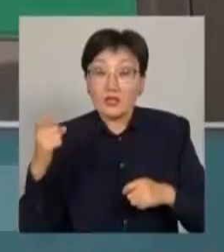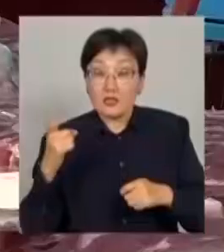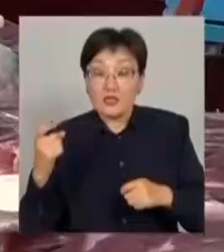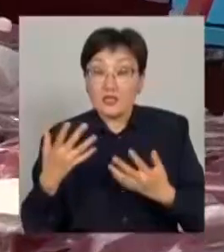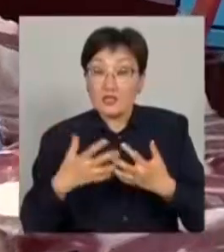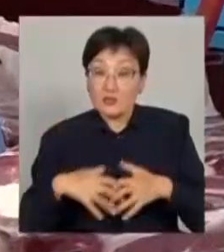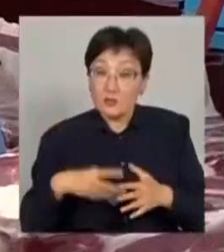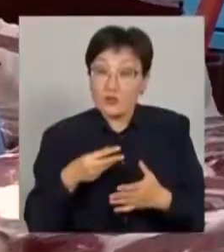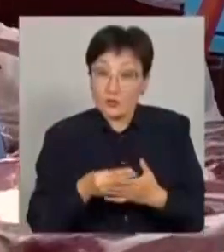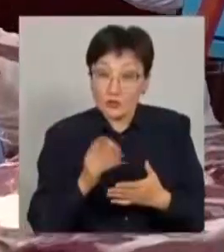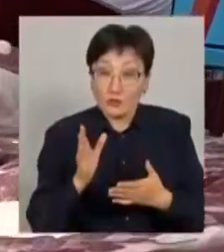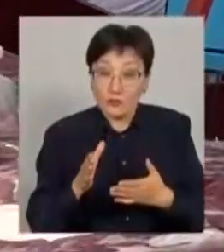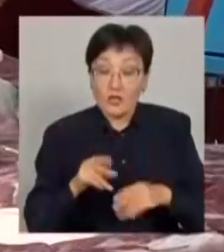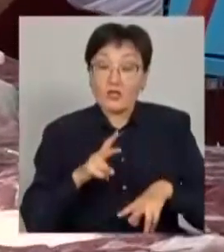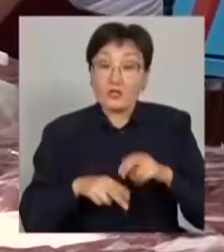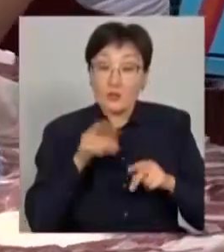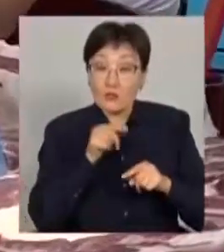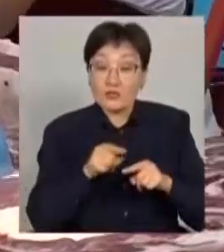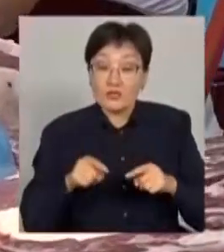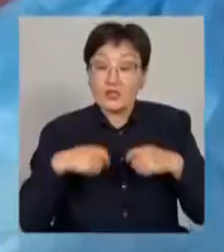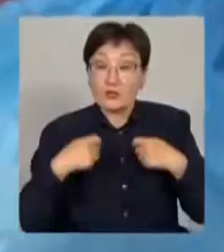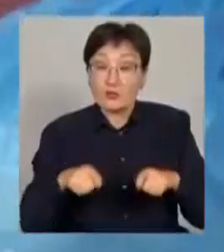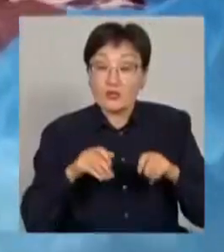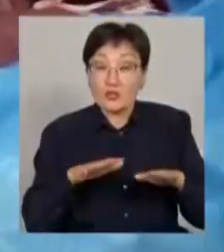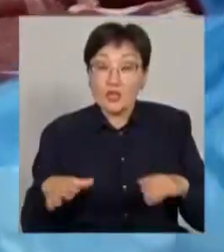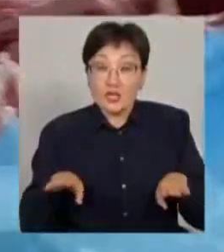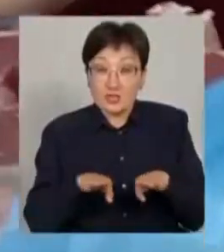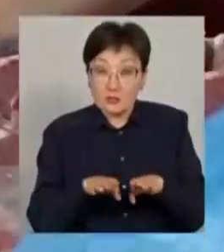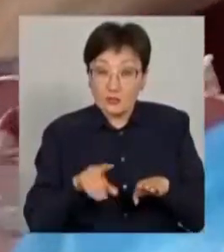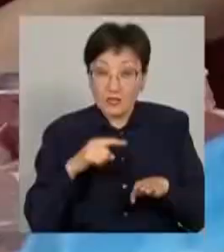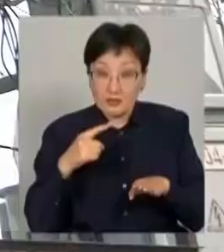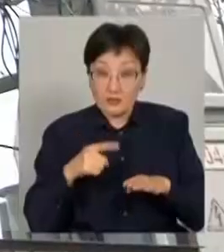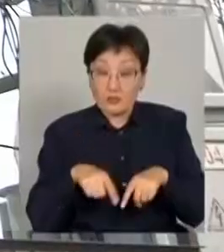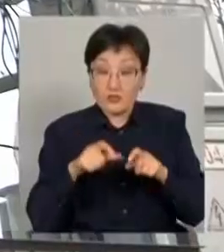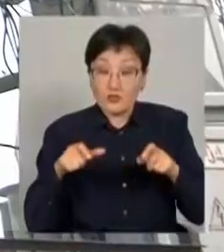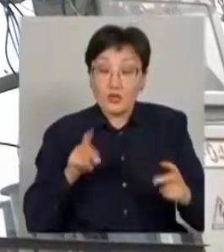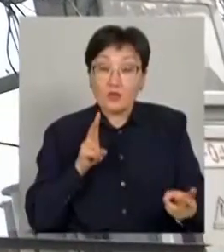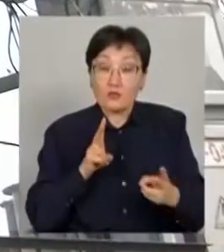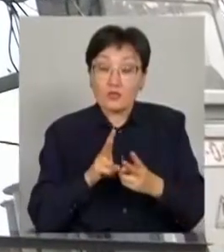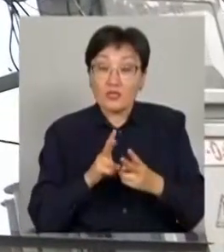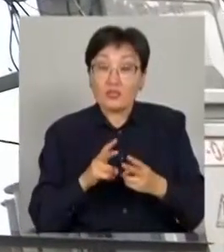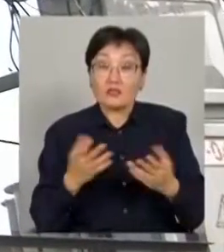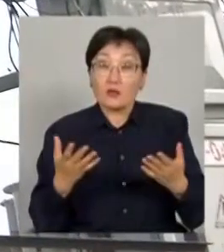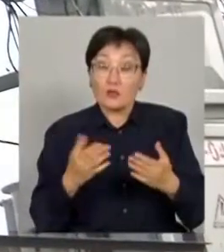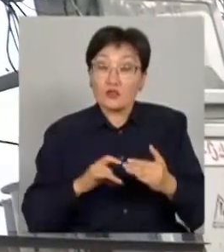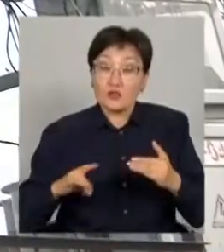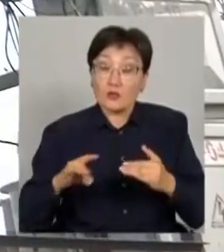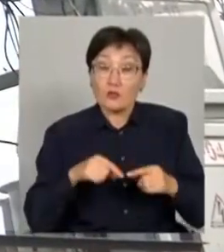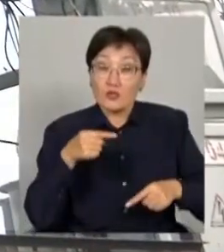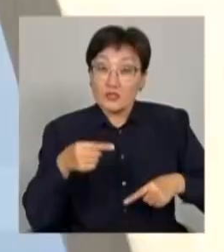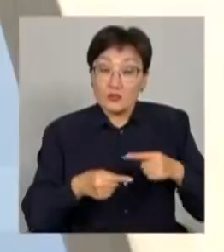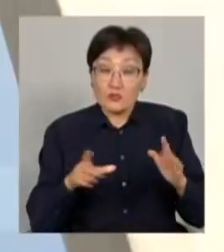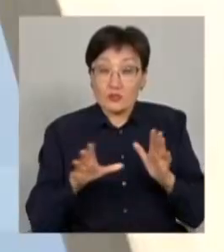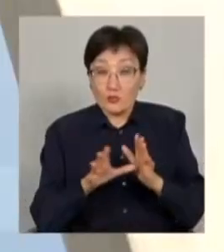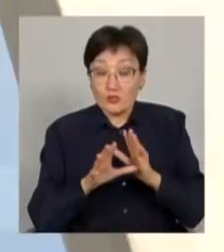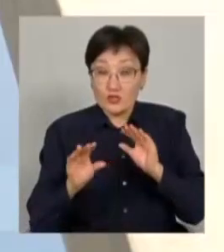айтады. Нысан әкімшілігі құрылыс кезінде сауда орны жабылмайды деді. Тұрғындармен кездесуде сондай-ақ ауданды тұрақты